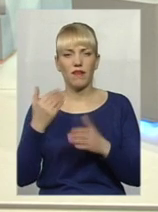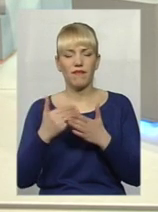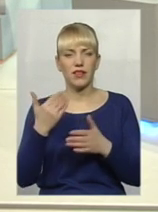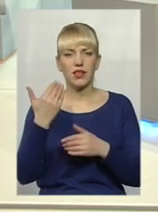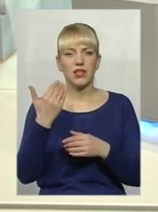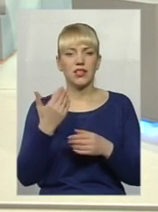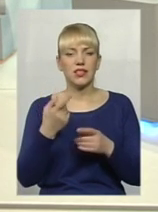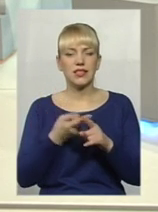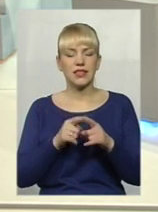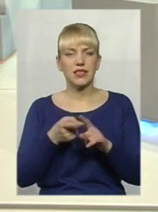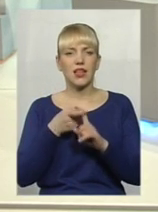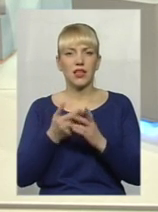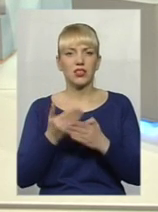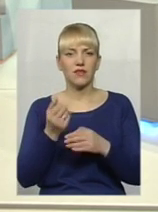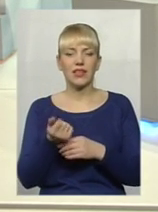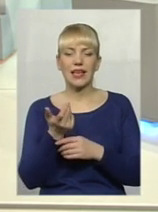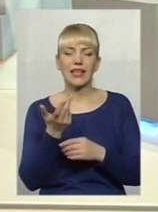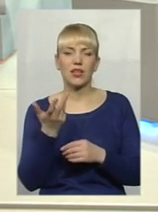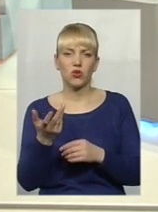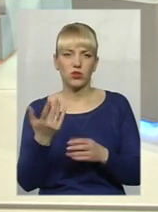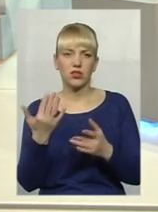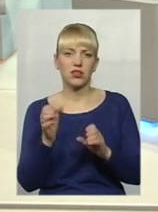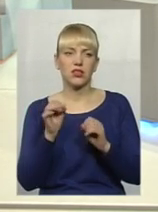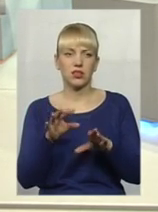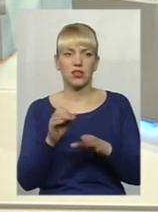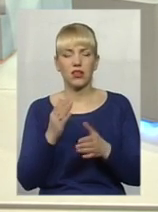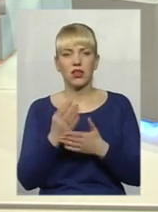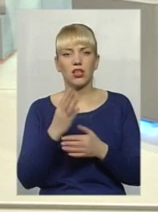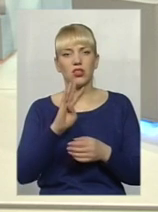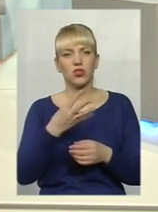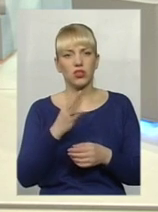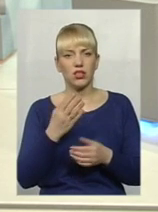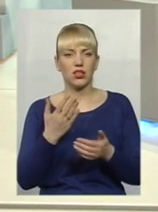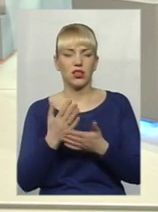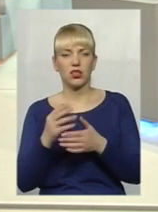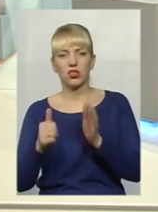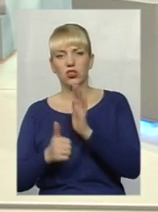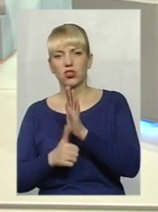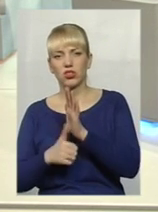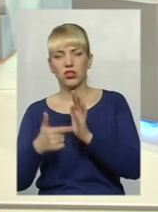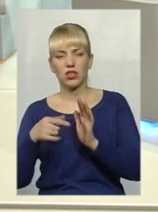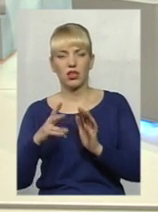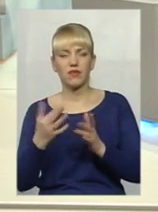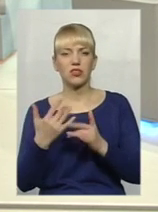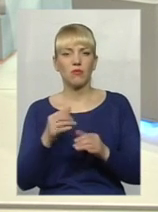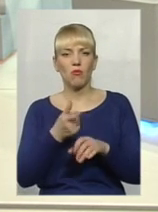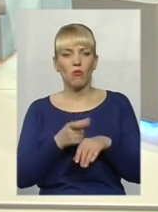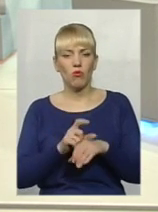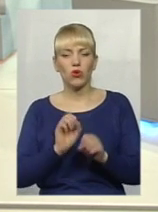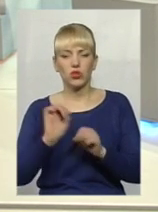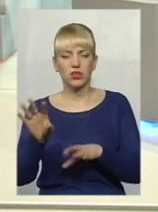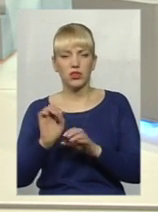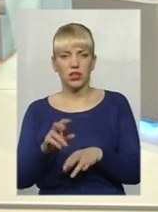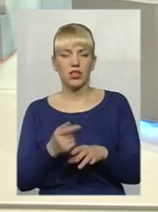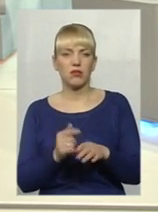ламп здають, от скільки ми телефонували в ці ліцензовані організації, є від 4 гривень і до 6. Тобто, чим більшу кількість ламп здається, тим менша